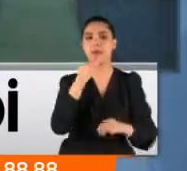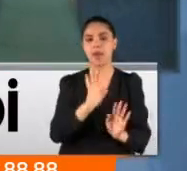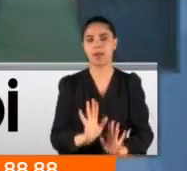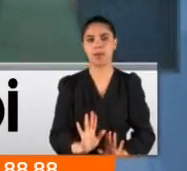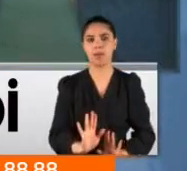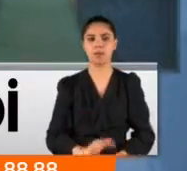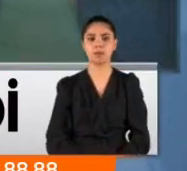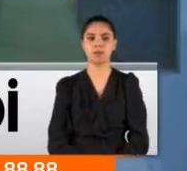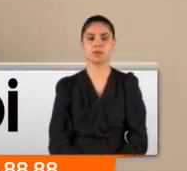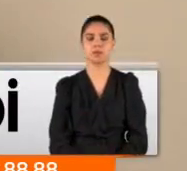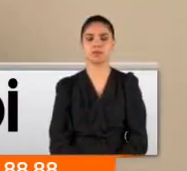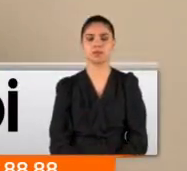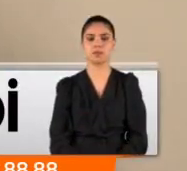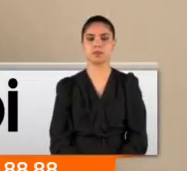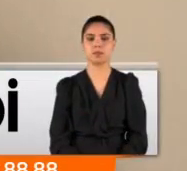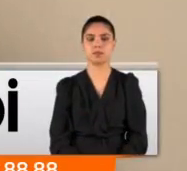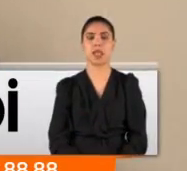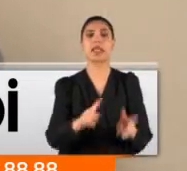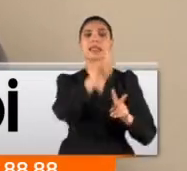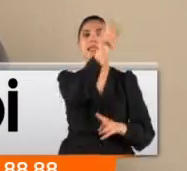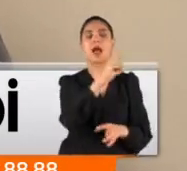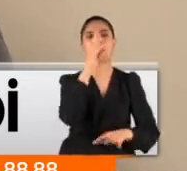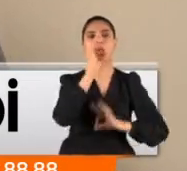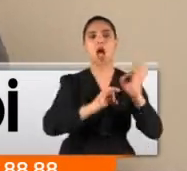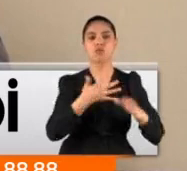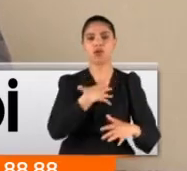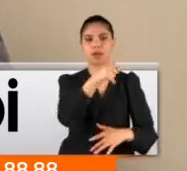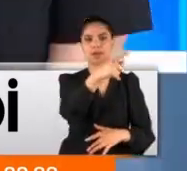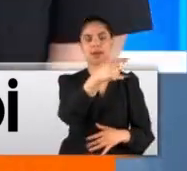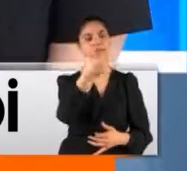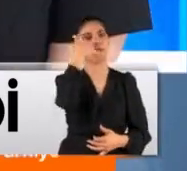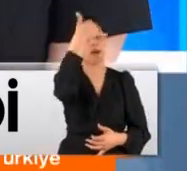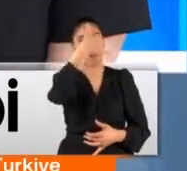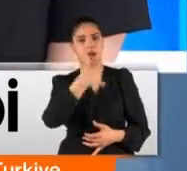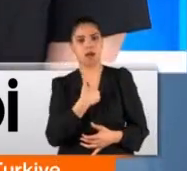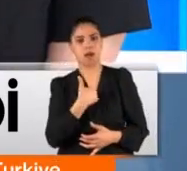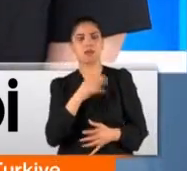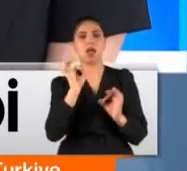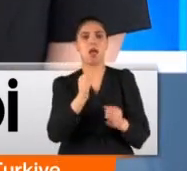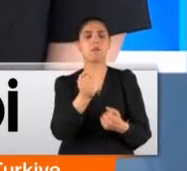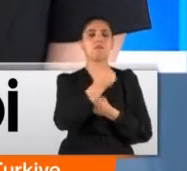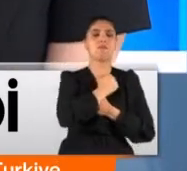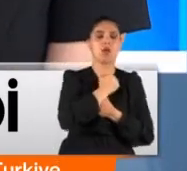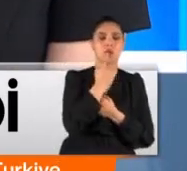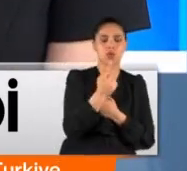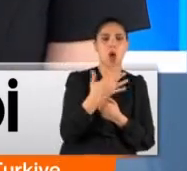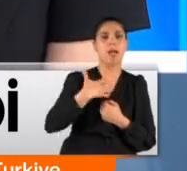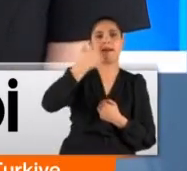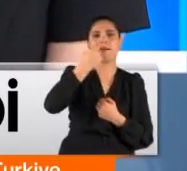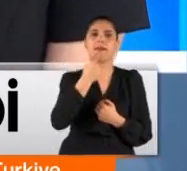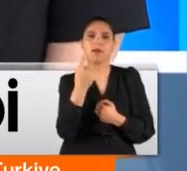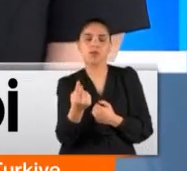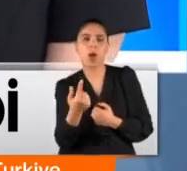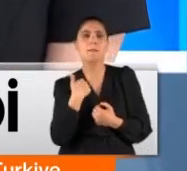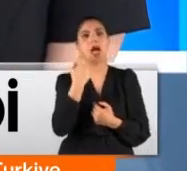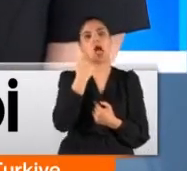ne yaptı, ben onu bilmiyorum. Nadir amca kendiliğinden mesela bize ulaştı. Sık sık bunaldığını söylüyordu. İntihardan bahsediyordu. Bence